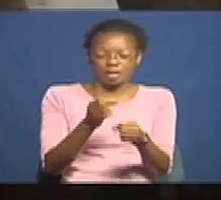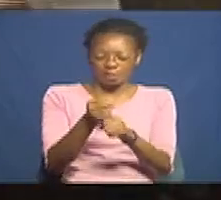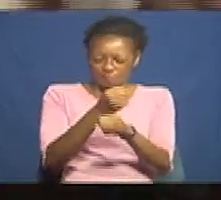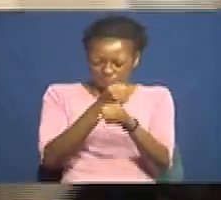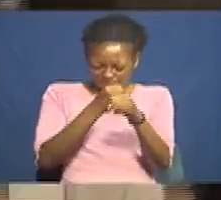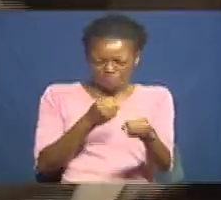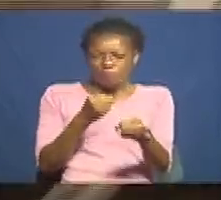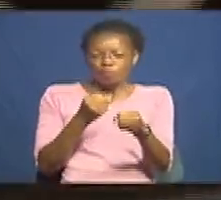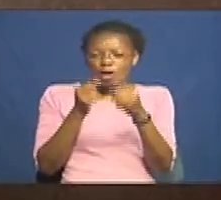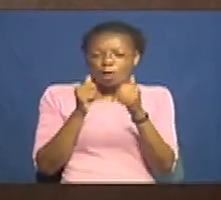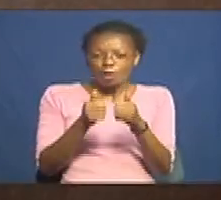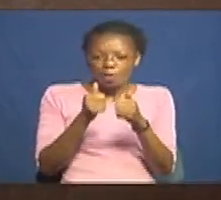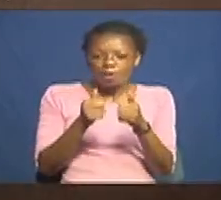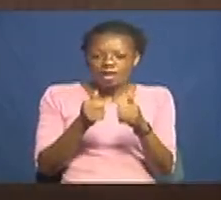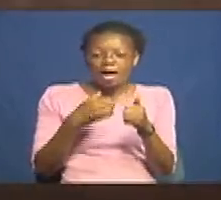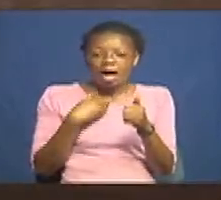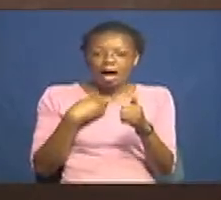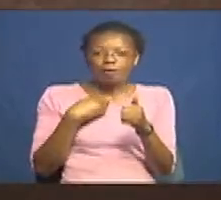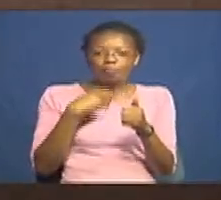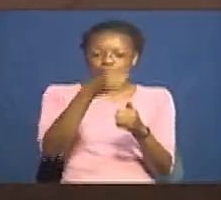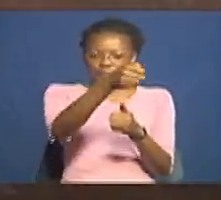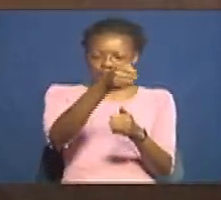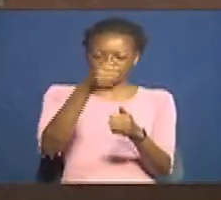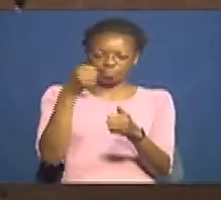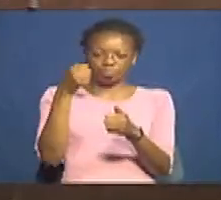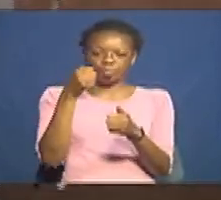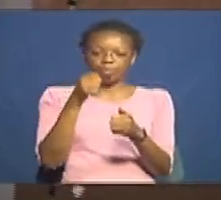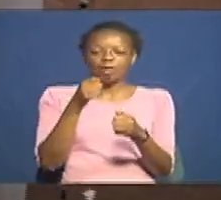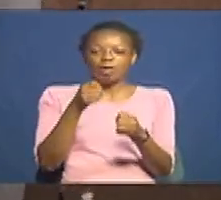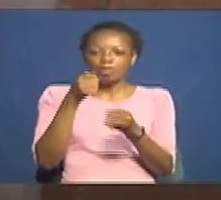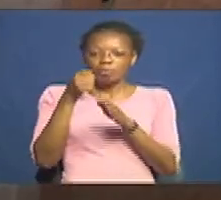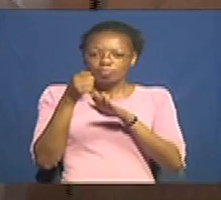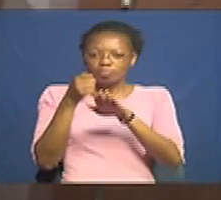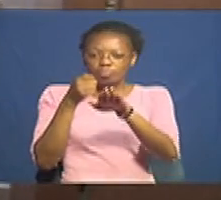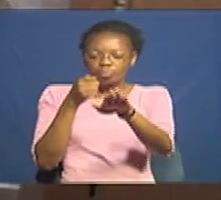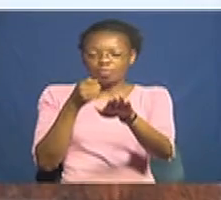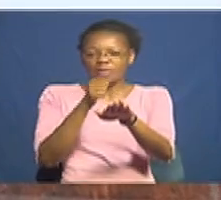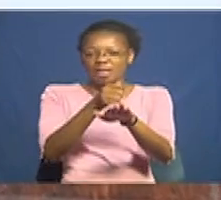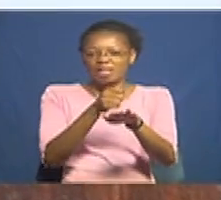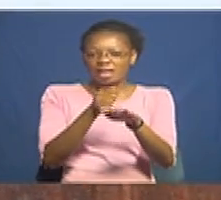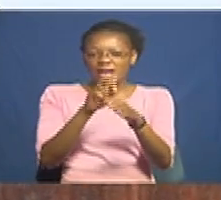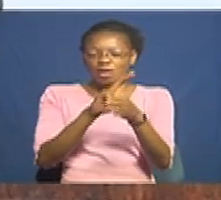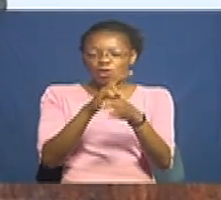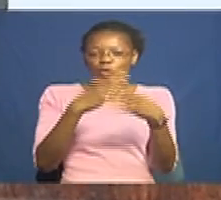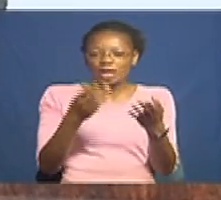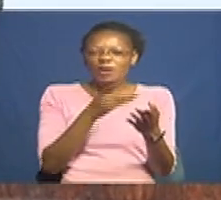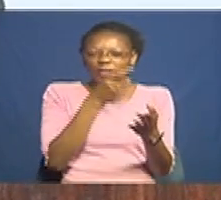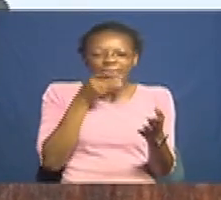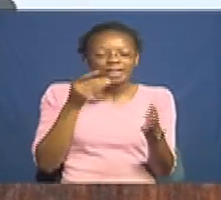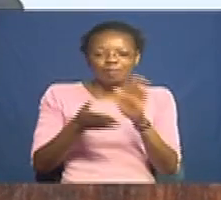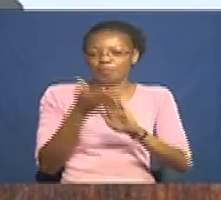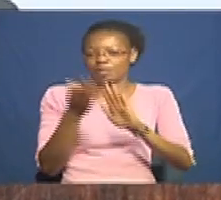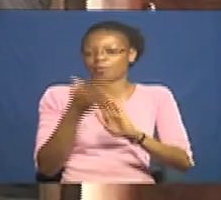imekauka haraka. Halafu specimen inaenda kukaushwa kwa maabara. Iwapo unadhani inakaushwa kwa moto,